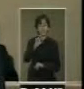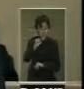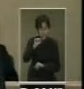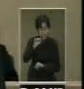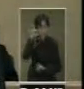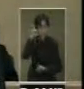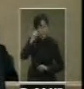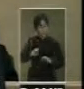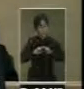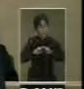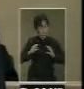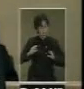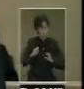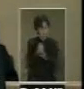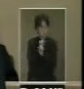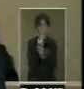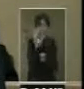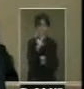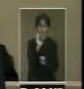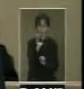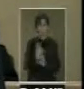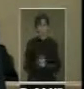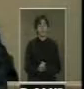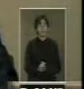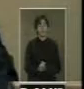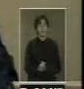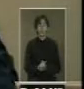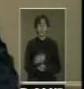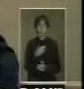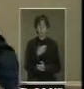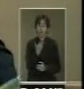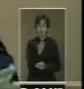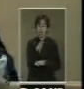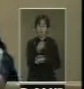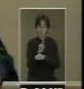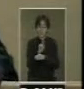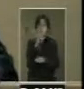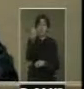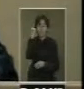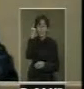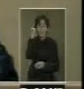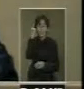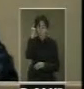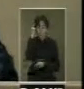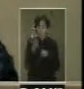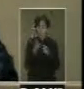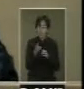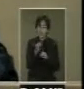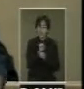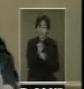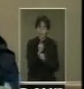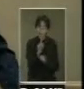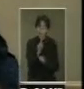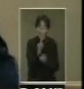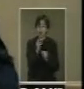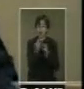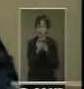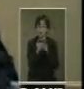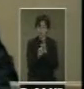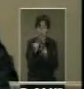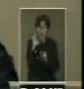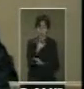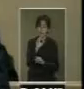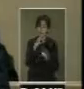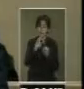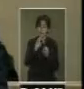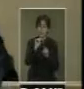ไปเอาแนวคิดตัวเองไปสรุปบุคคลอื่นที่เขาไม่ได้อยู่ในสภาเพราะอยากให้ท่านประธานได้พิจารณาและวินิจฉัยข้อบังคับข้อที่43